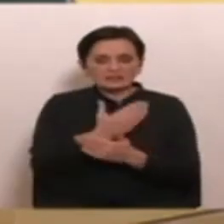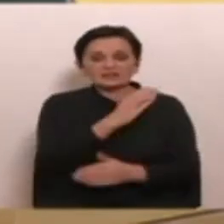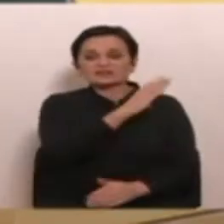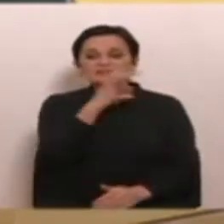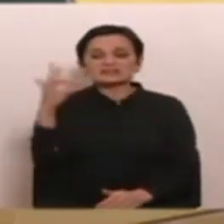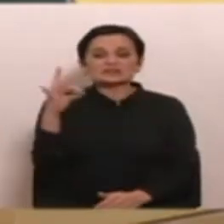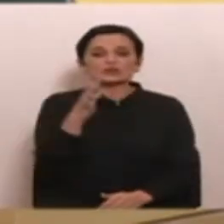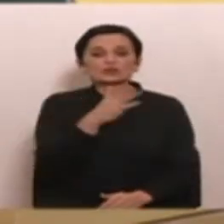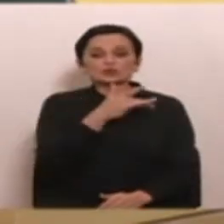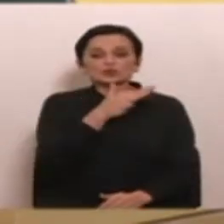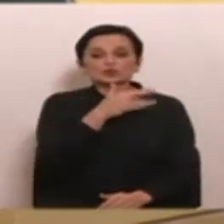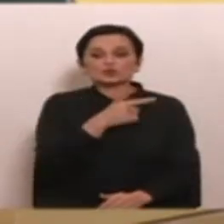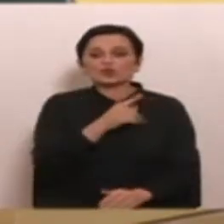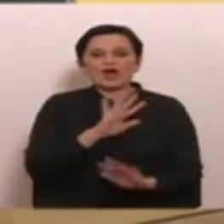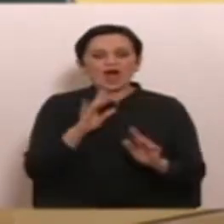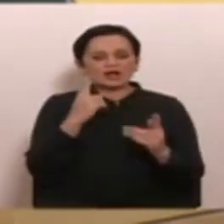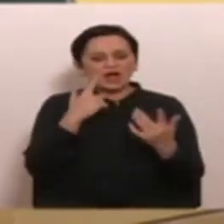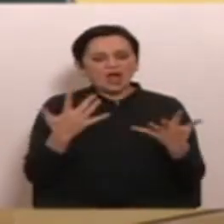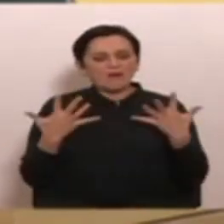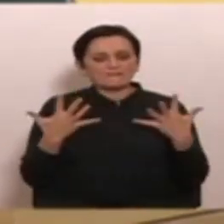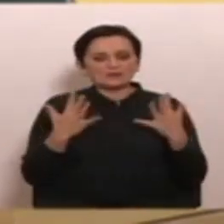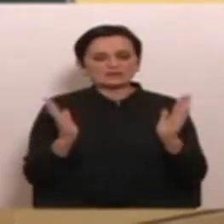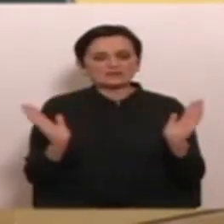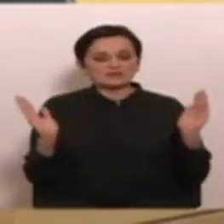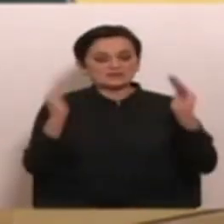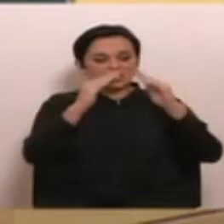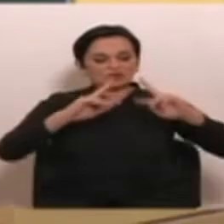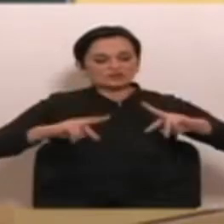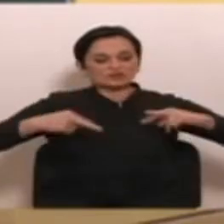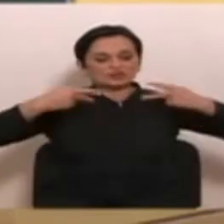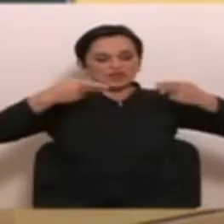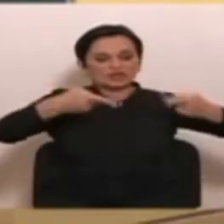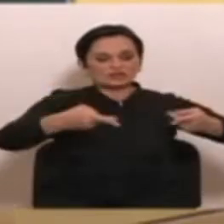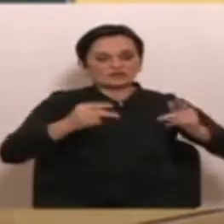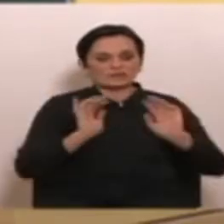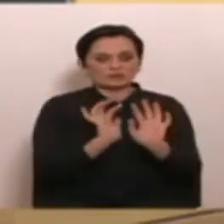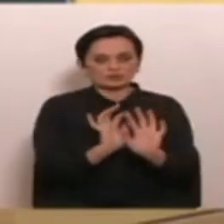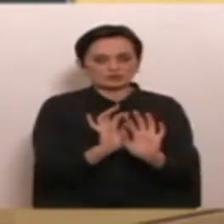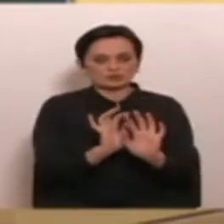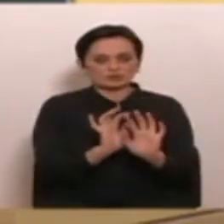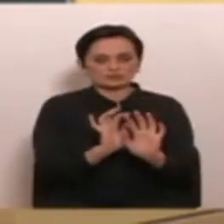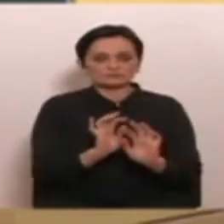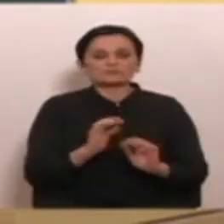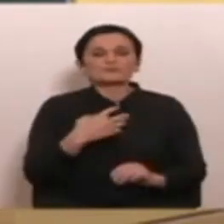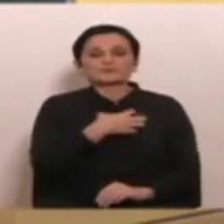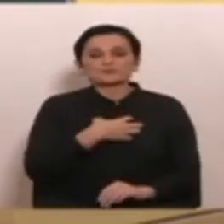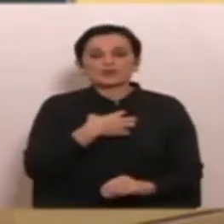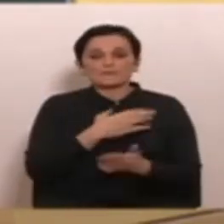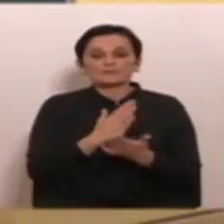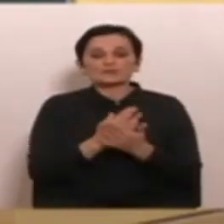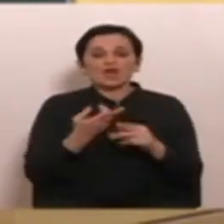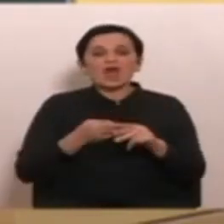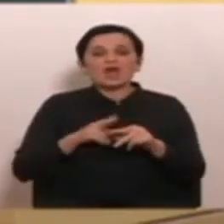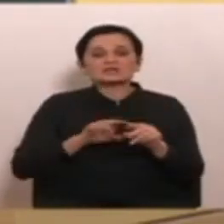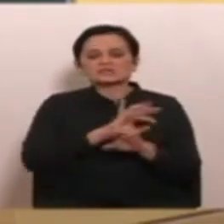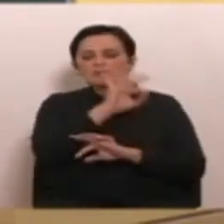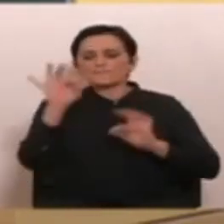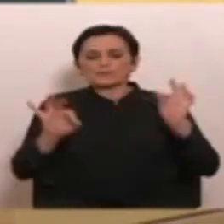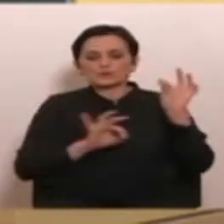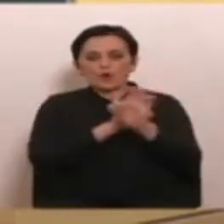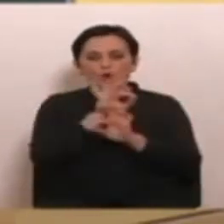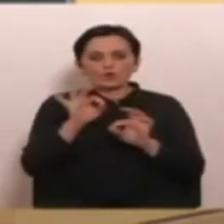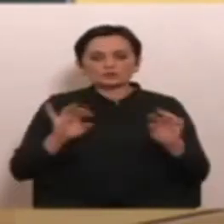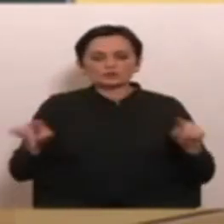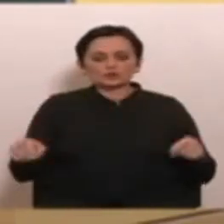დროინდელი არაეფექტური სადგურების ჩანაცვლების უზრუნველსაყოფად. მნიშვნელოვანია, რომ ეს პროექტები ხორციელდება ენერგეტიკული